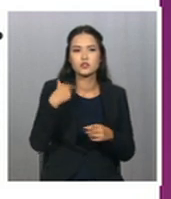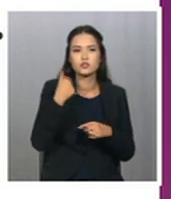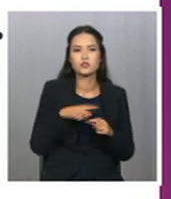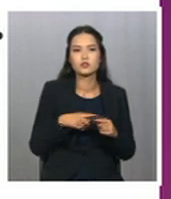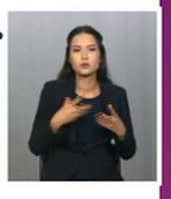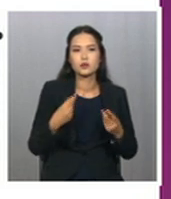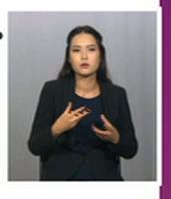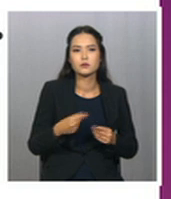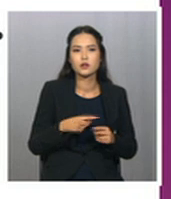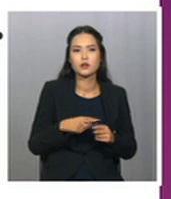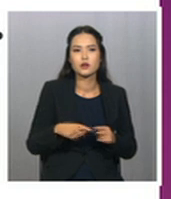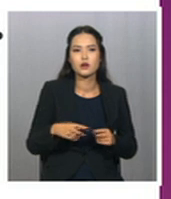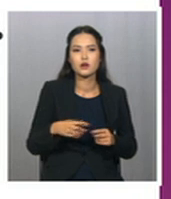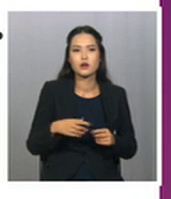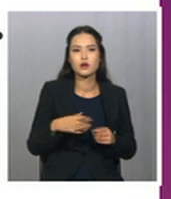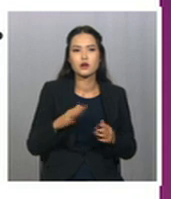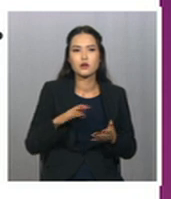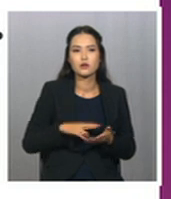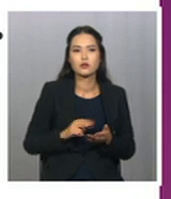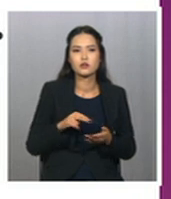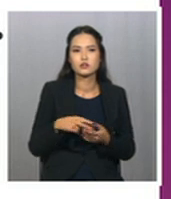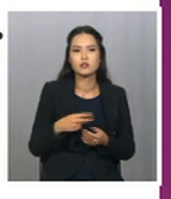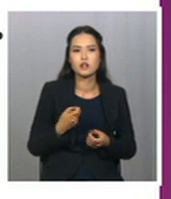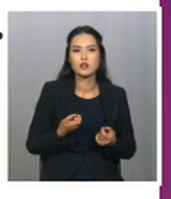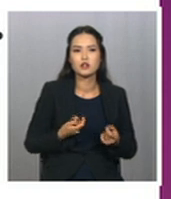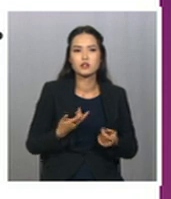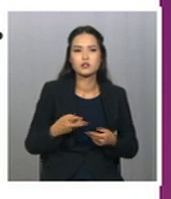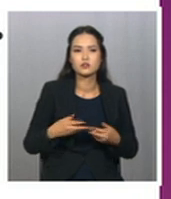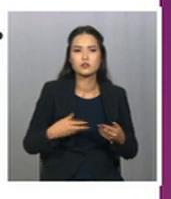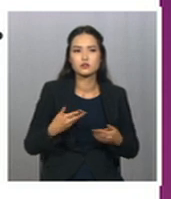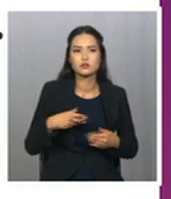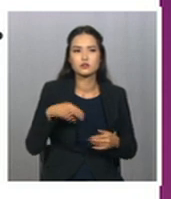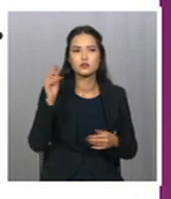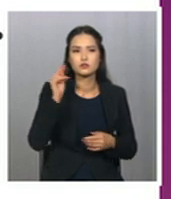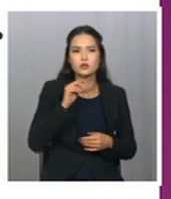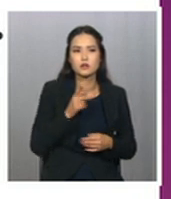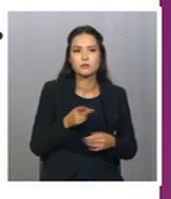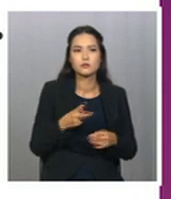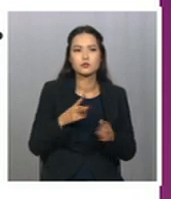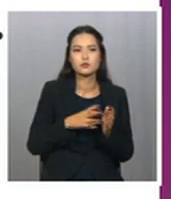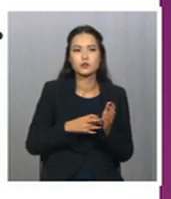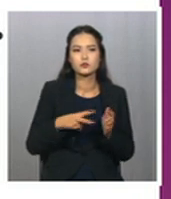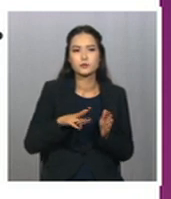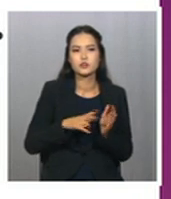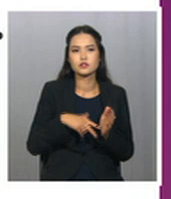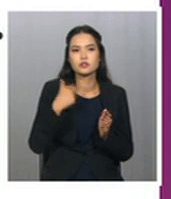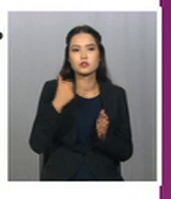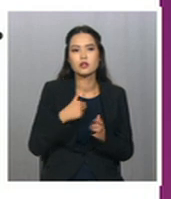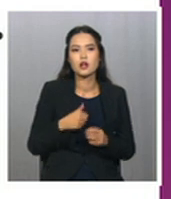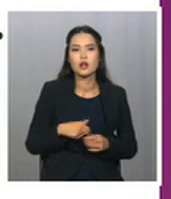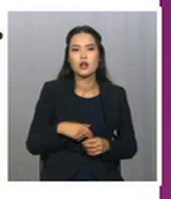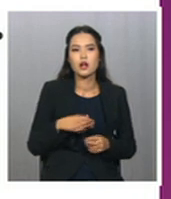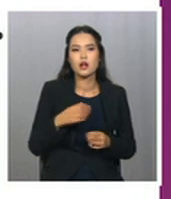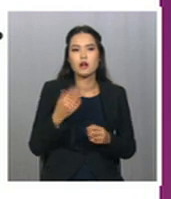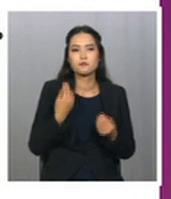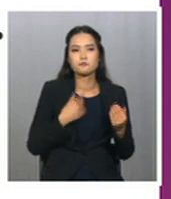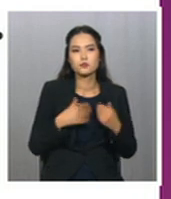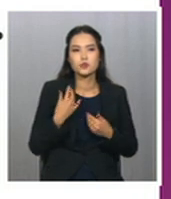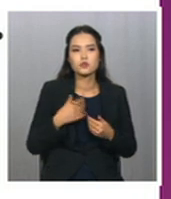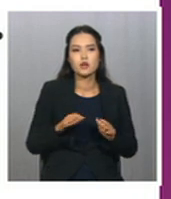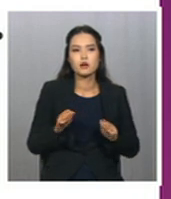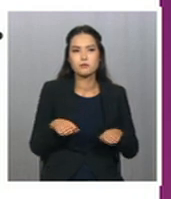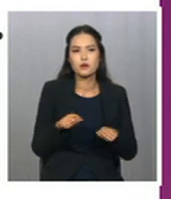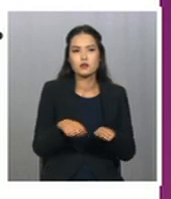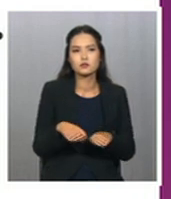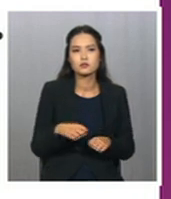көктеміне қарай орнынан тұрып, аз-аздап балдақпен жүруді үйренеді. 1928 жылы мүгедек арбасымен жүруді меңгереді